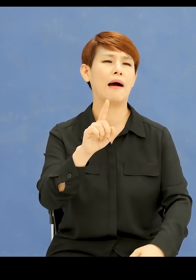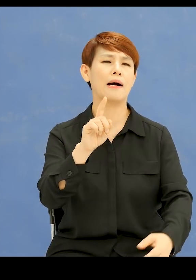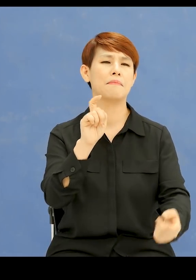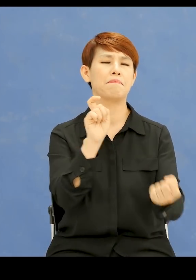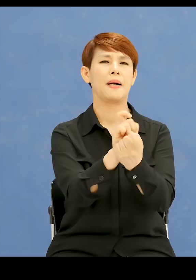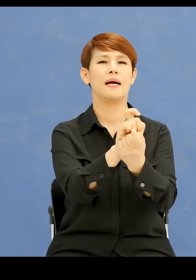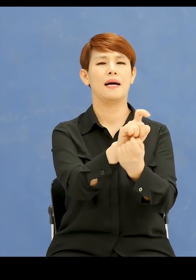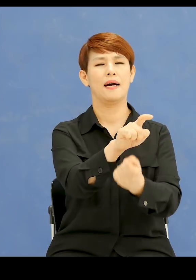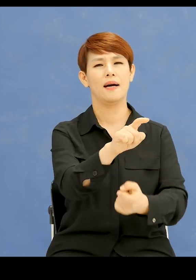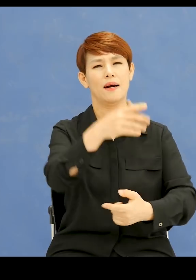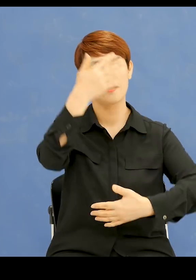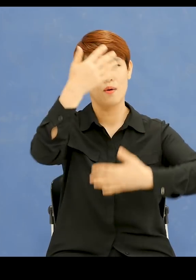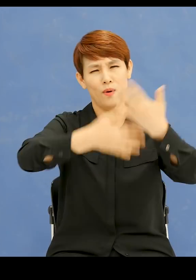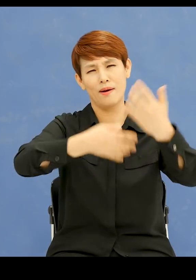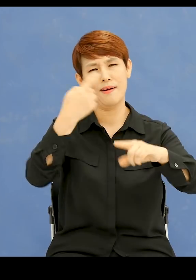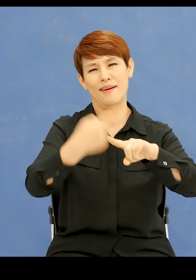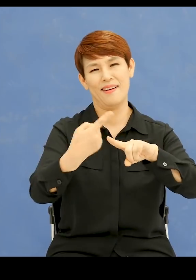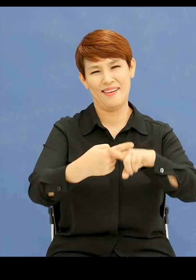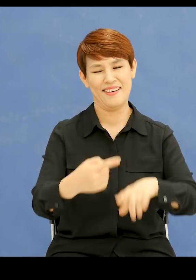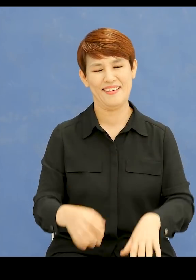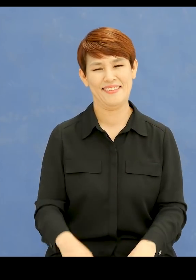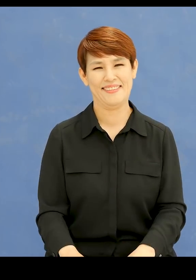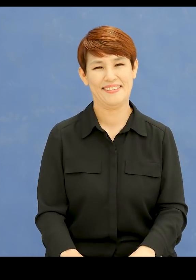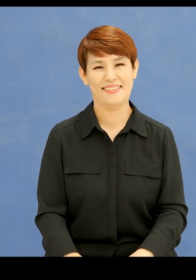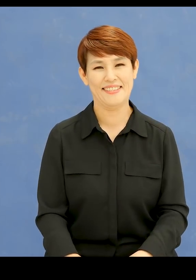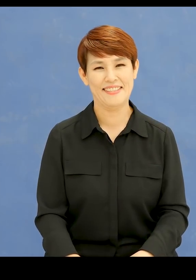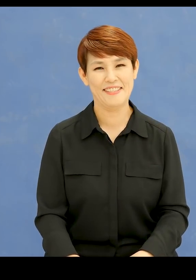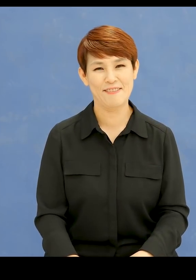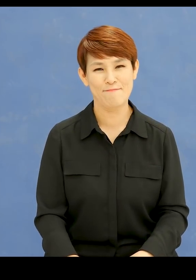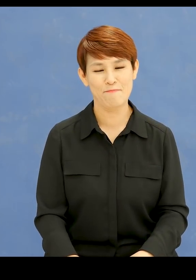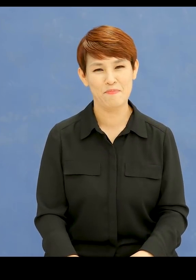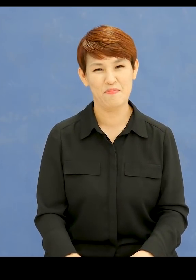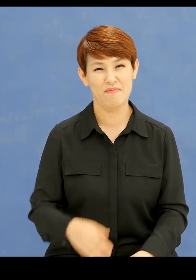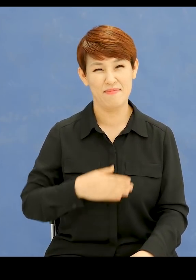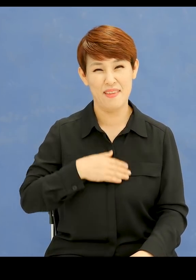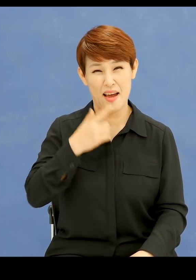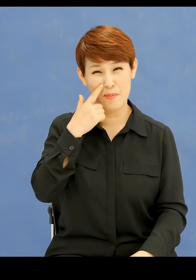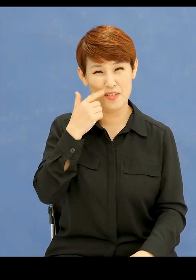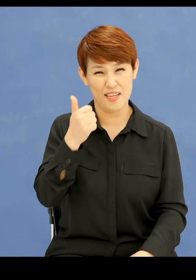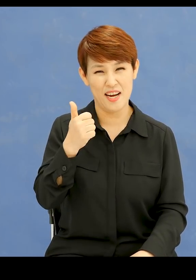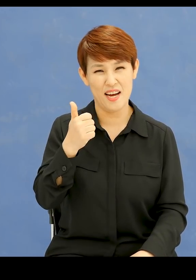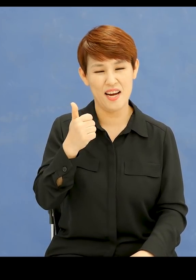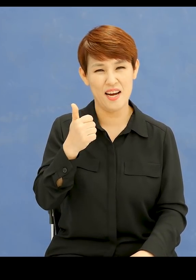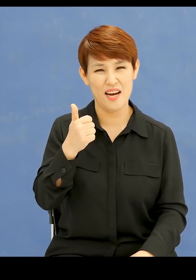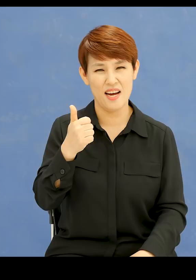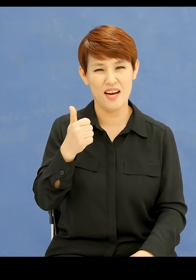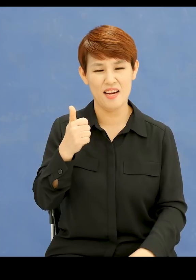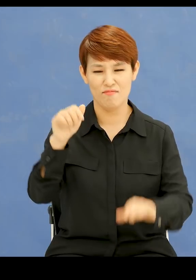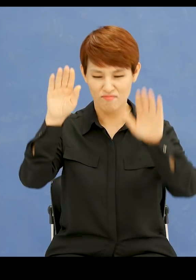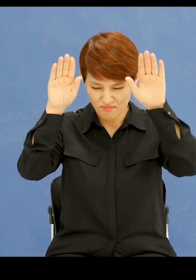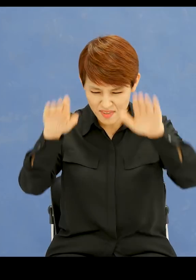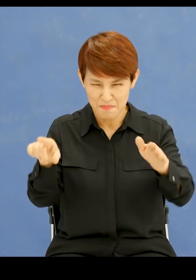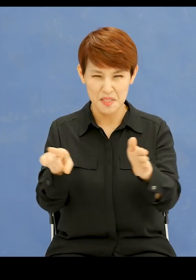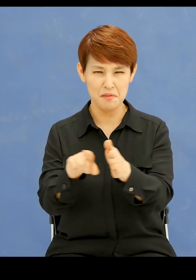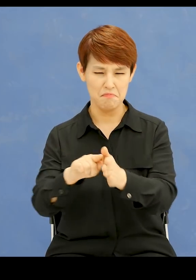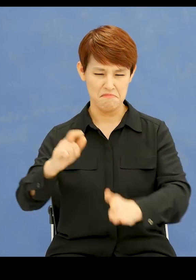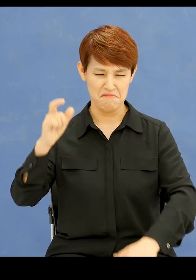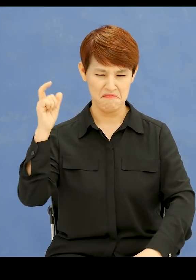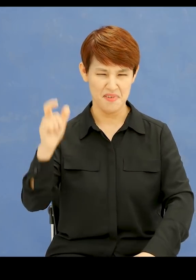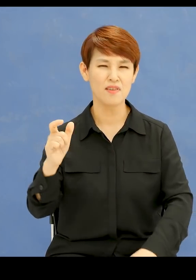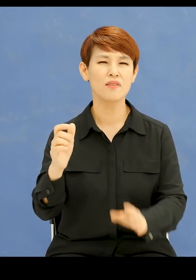정말 깜짝 놀란 정말 영화 같은 그런 일들이 있었습니다. 그래서 우리 아버지가 그냥 이슬람이 아니라